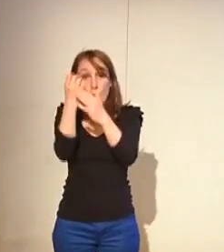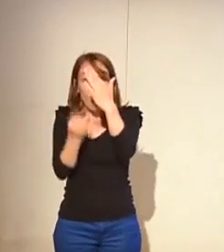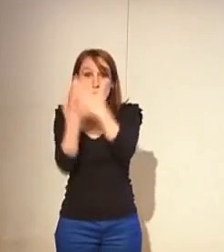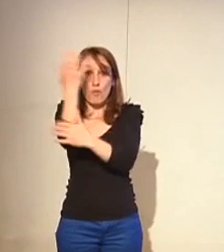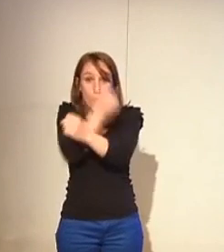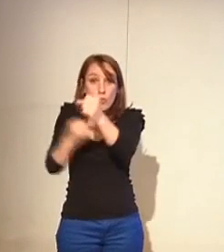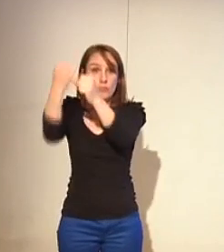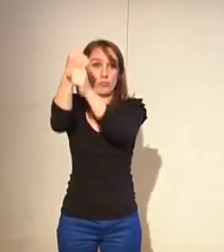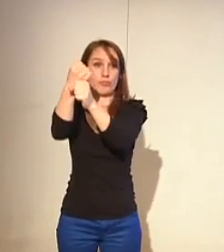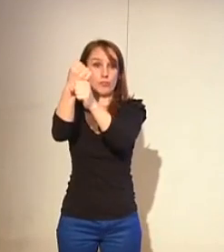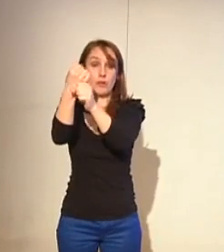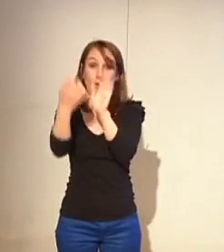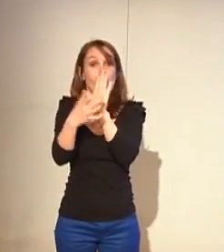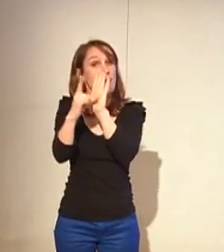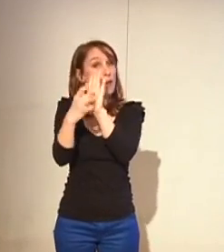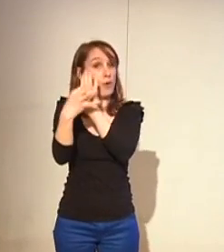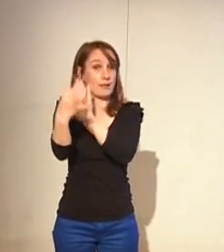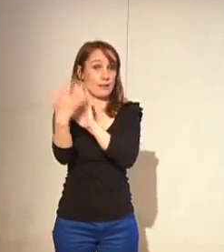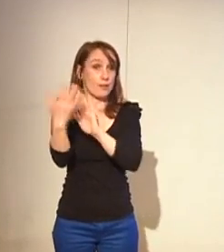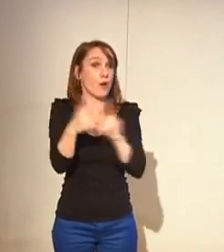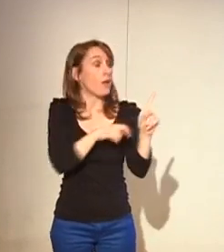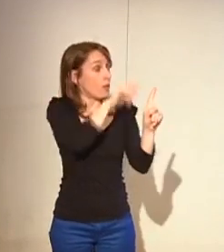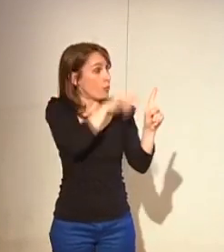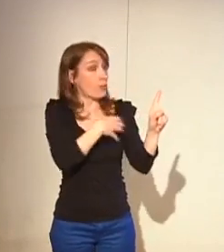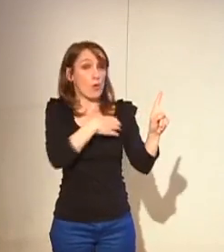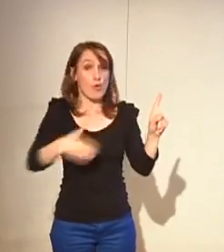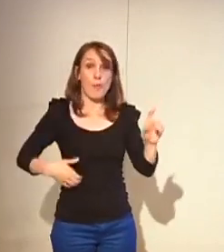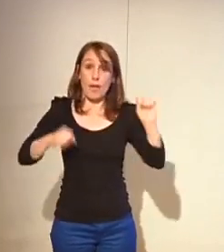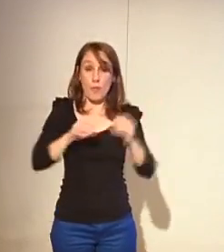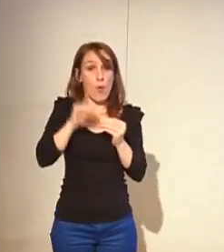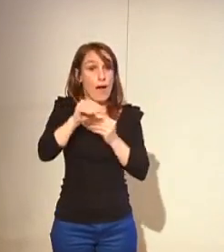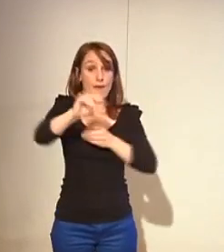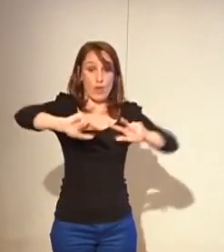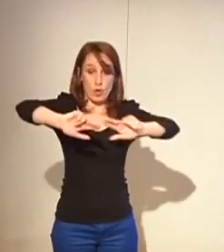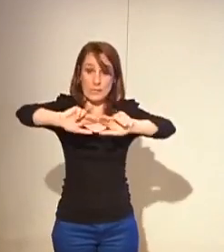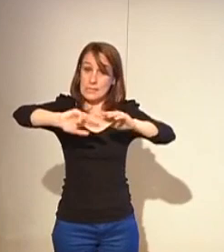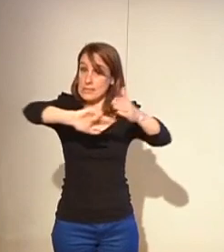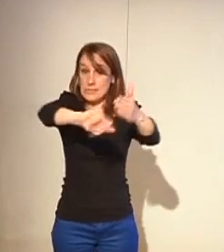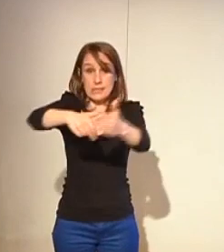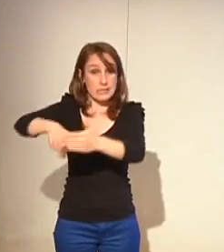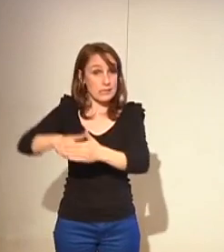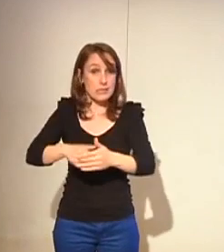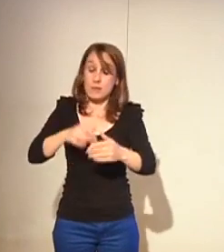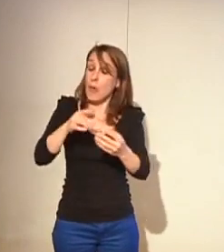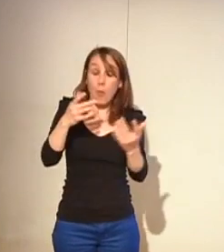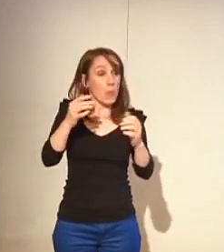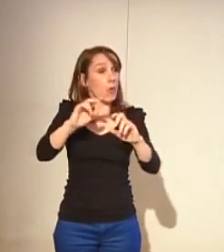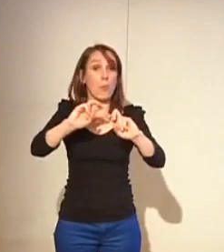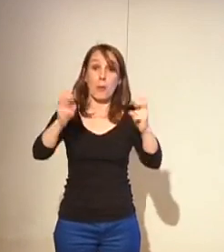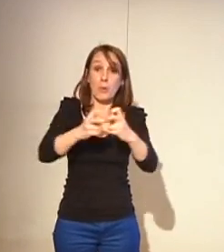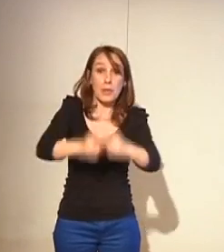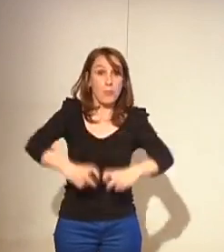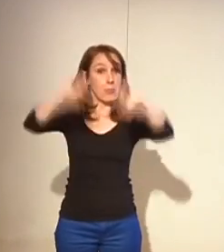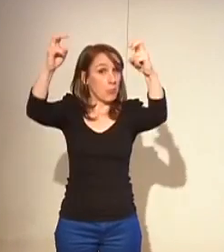donner au maire la possibilité de signer les avenants quel que soit leur évolution par rapport